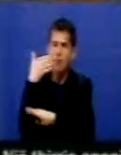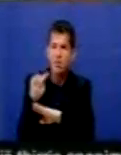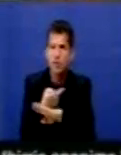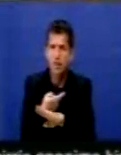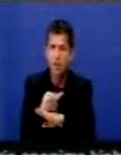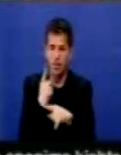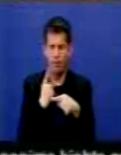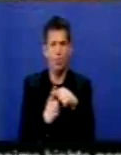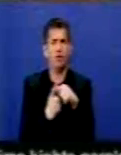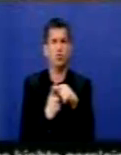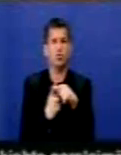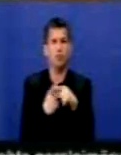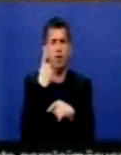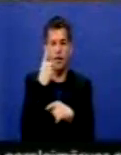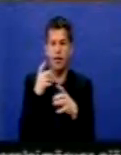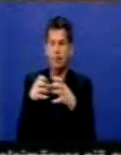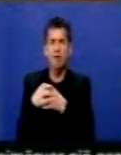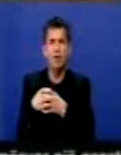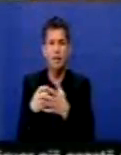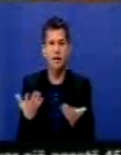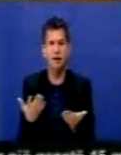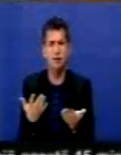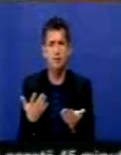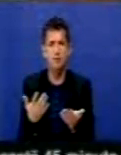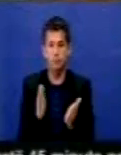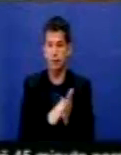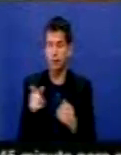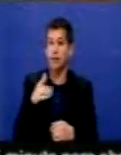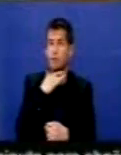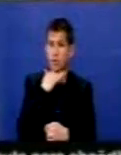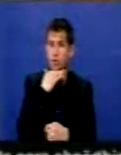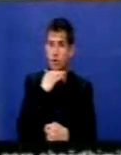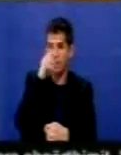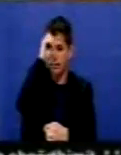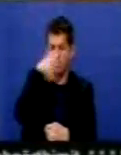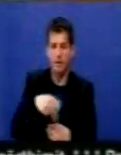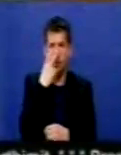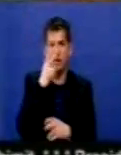këtë ta bëj madje edhe për një njësi të vetme. Në rastin e Trepqës kjo mund të ndodhë kështu.